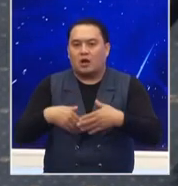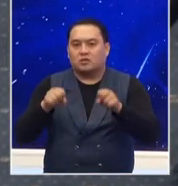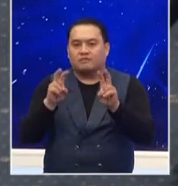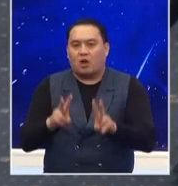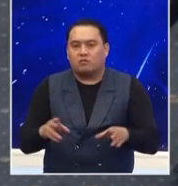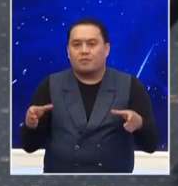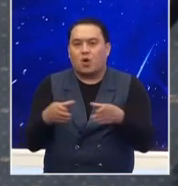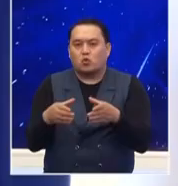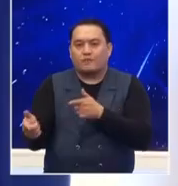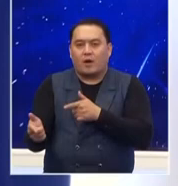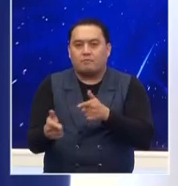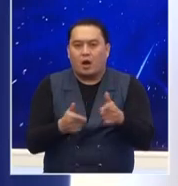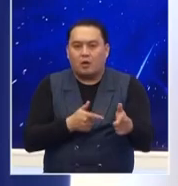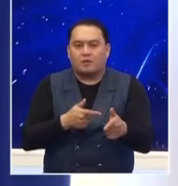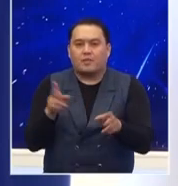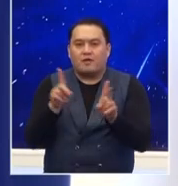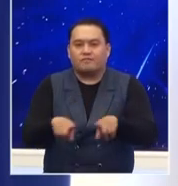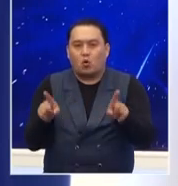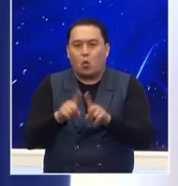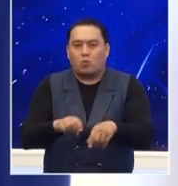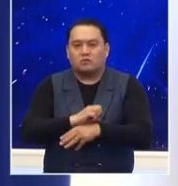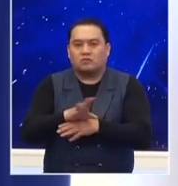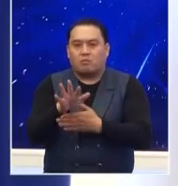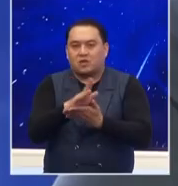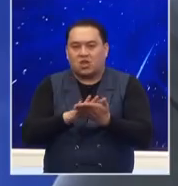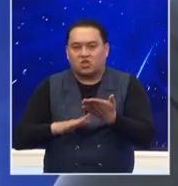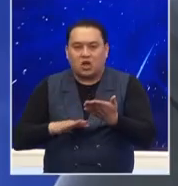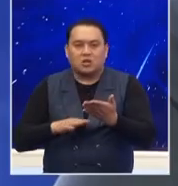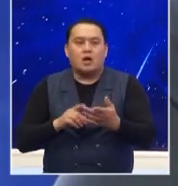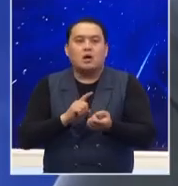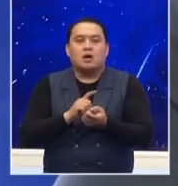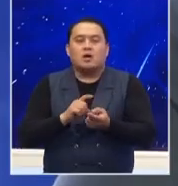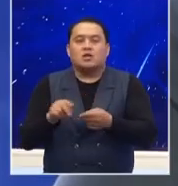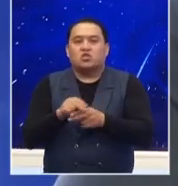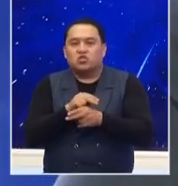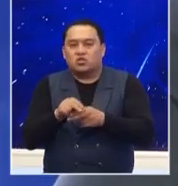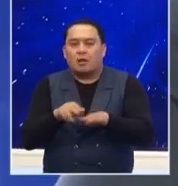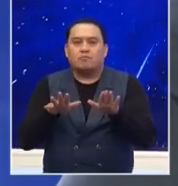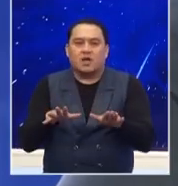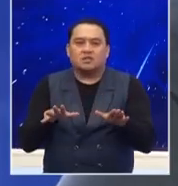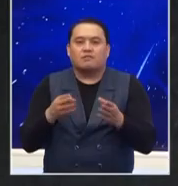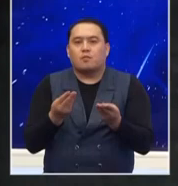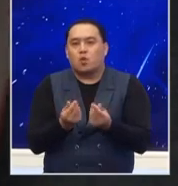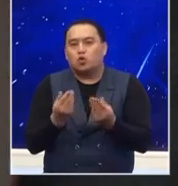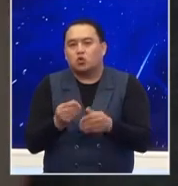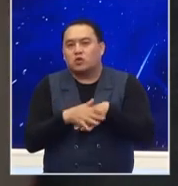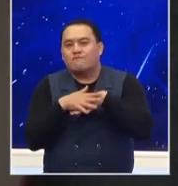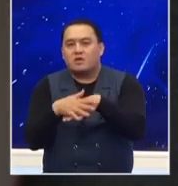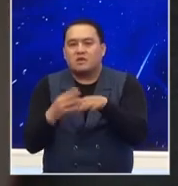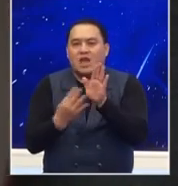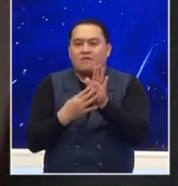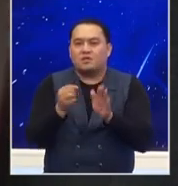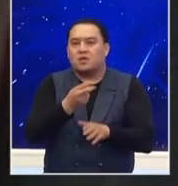специалисты. Активная подготовка ко второй волне пандемии продолжается. На борьбу с ней из местного бюджета выделено почти